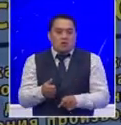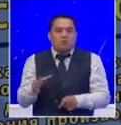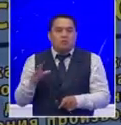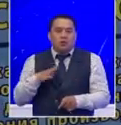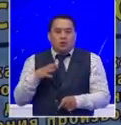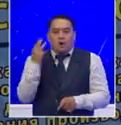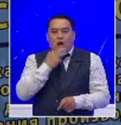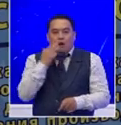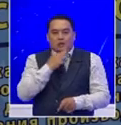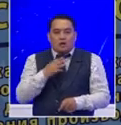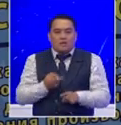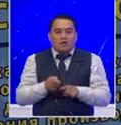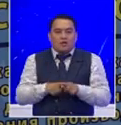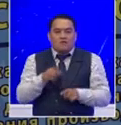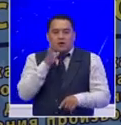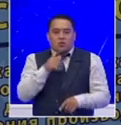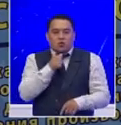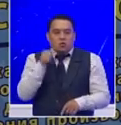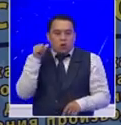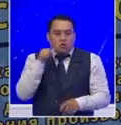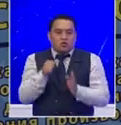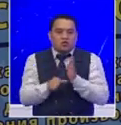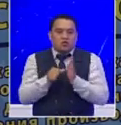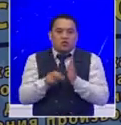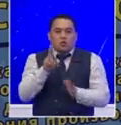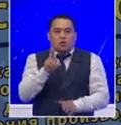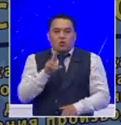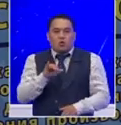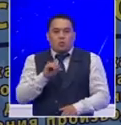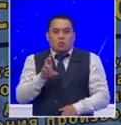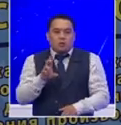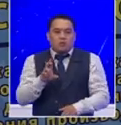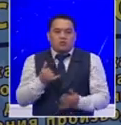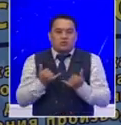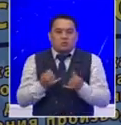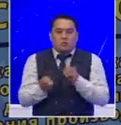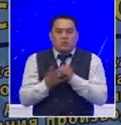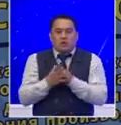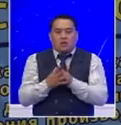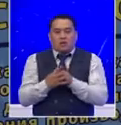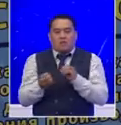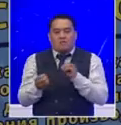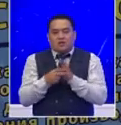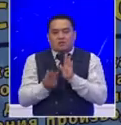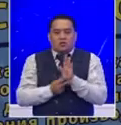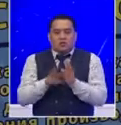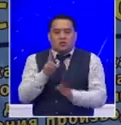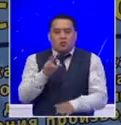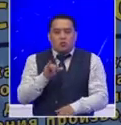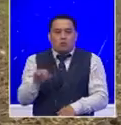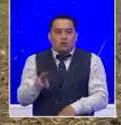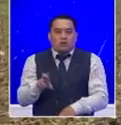в Каратале, допустим, в это же время, в прошлом году было 60 кубов, сейчас приток 15-18 кубов в